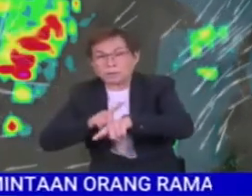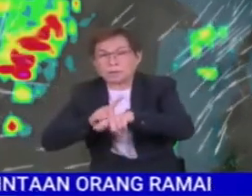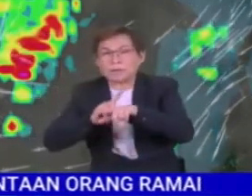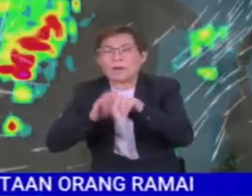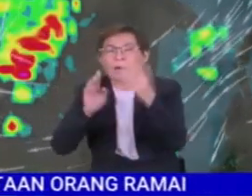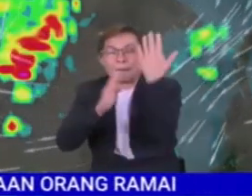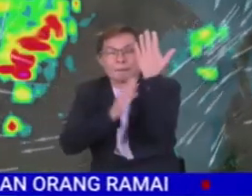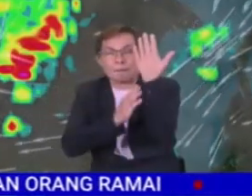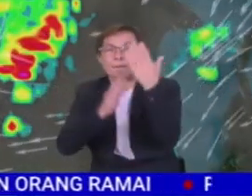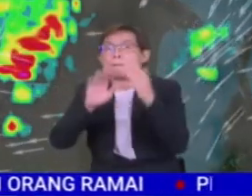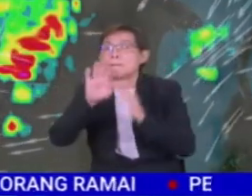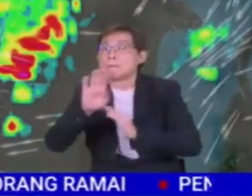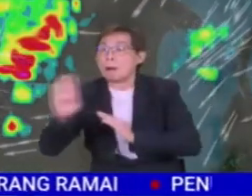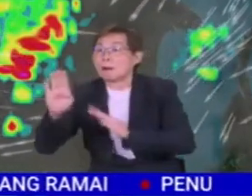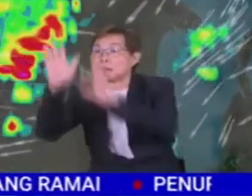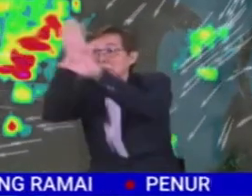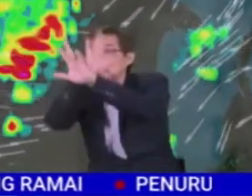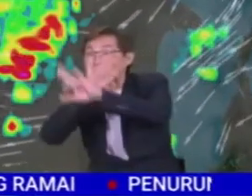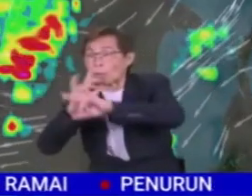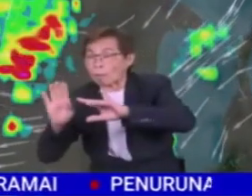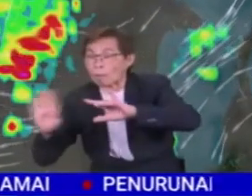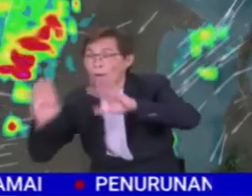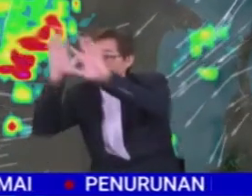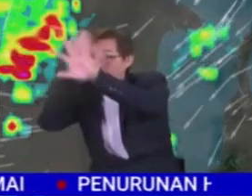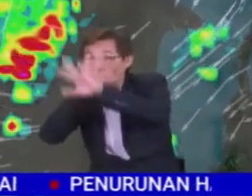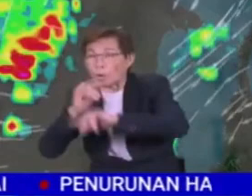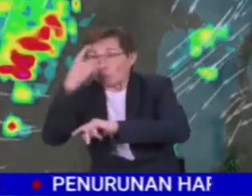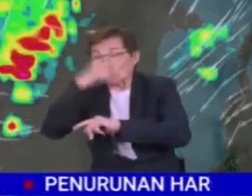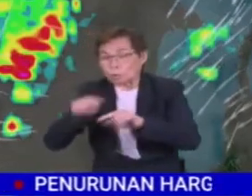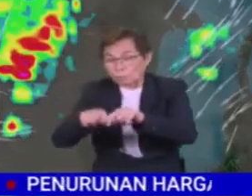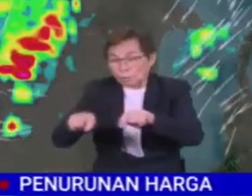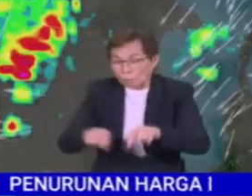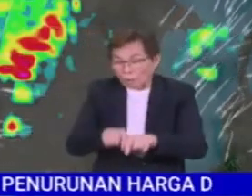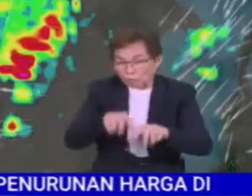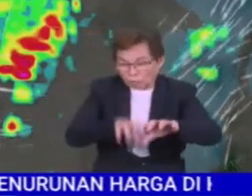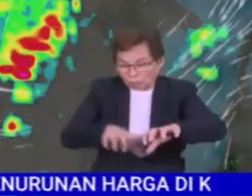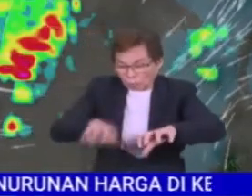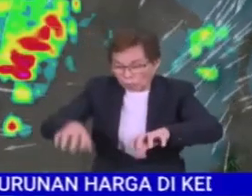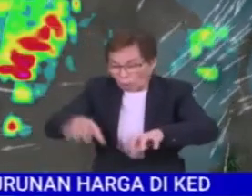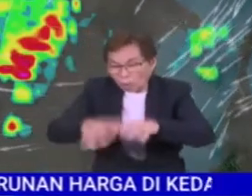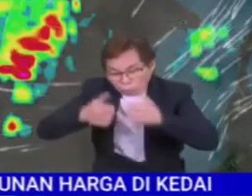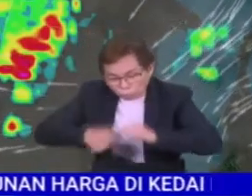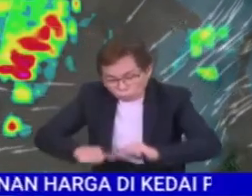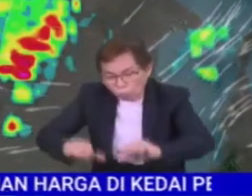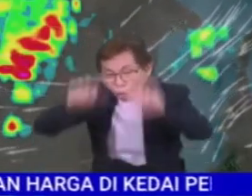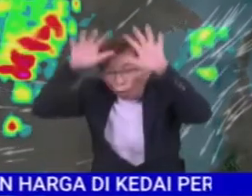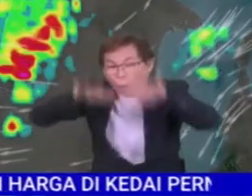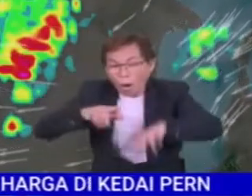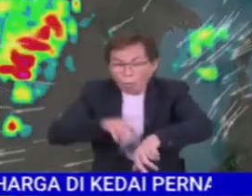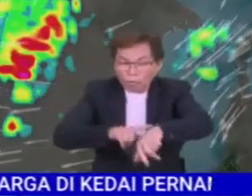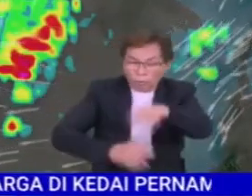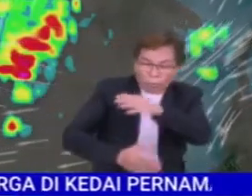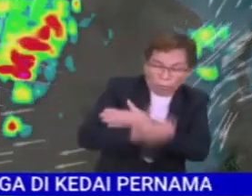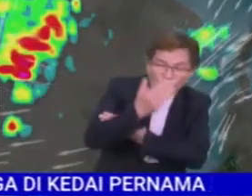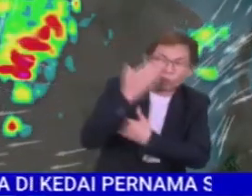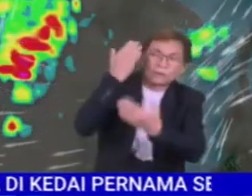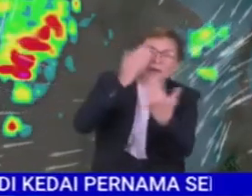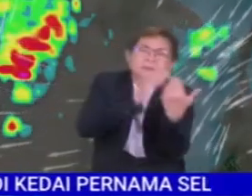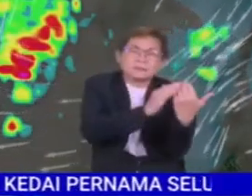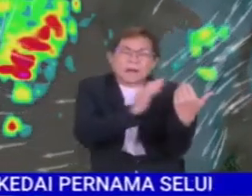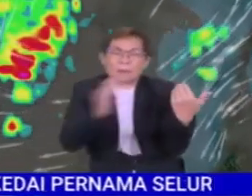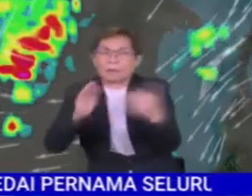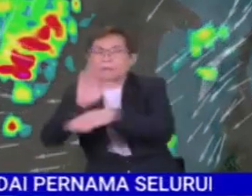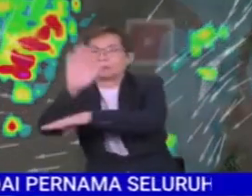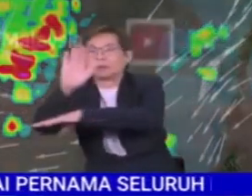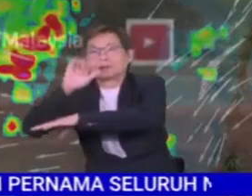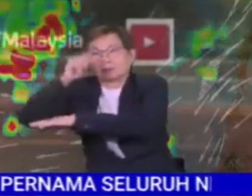sebelah barat Sarawak dan keadaan cuaca hujan lebat untuk kawasan-kawasan ini dijangka akan berterusan daripada waktu pagi sehinggalah ke tengah